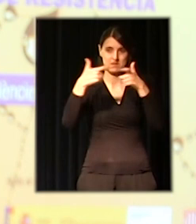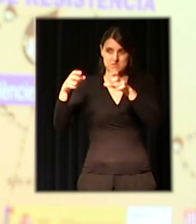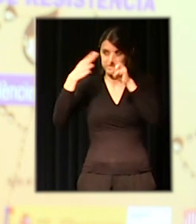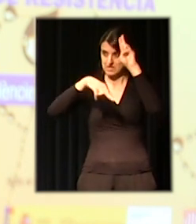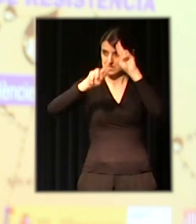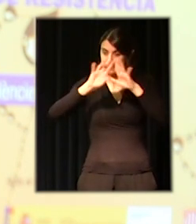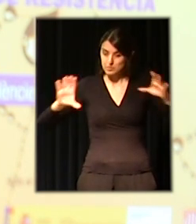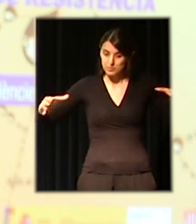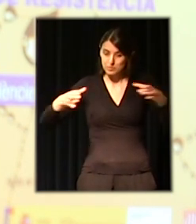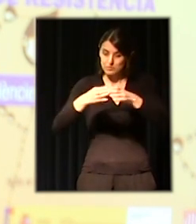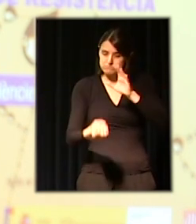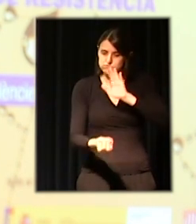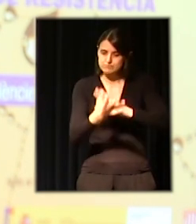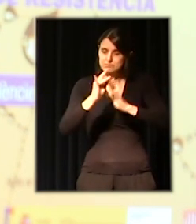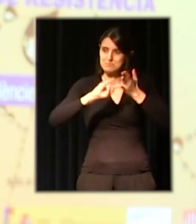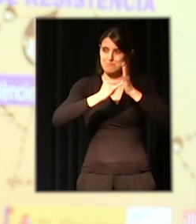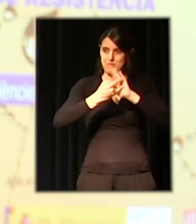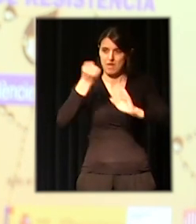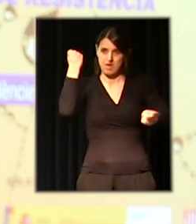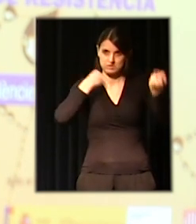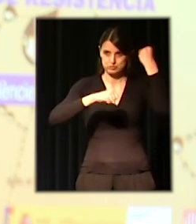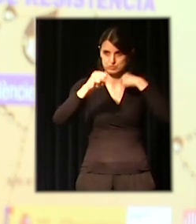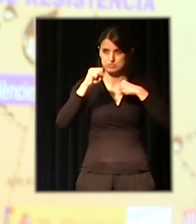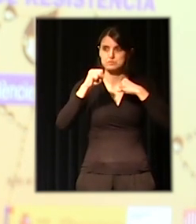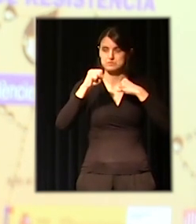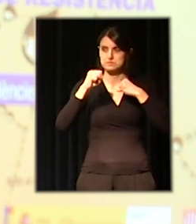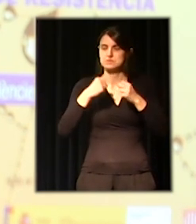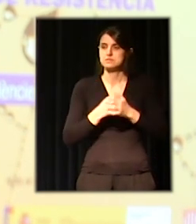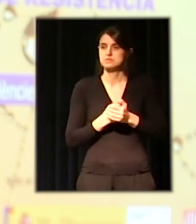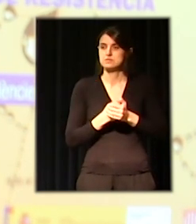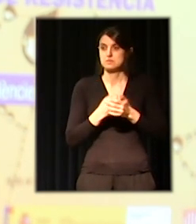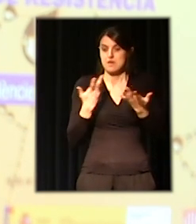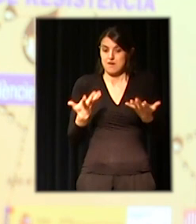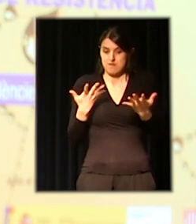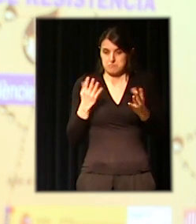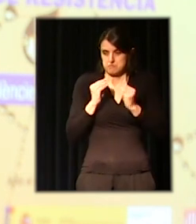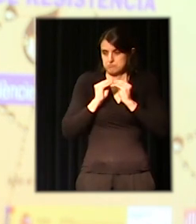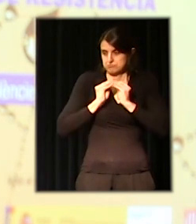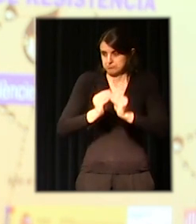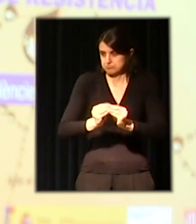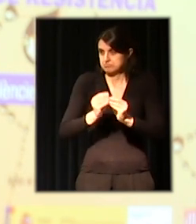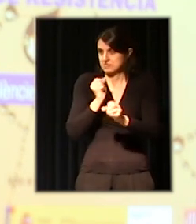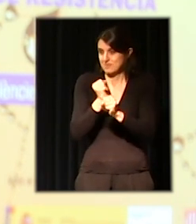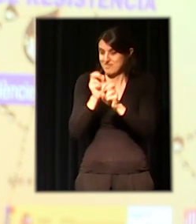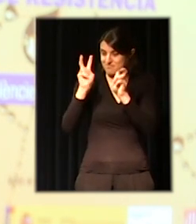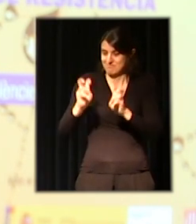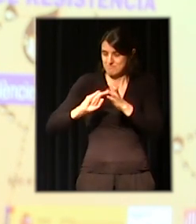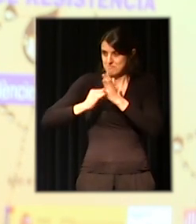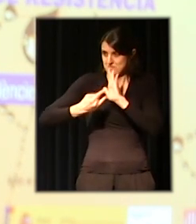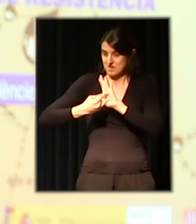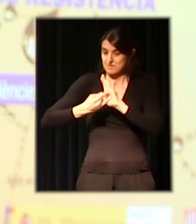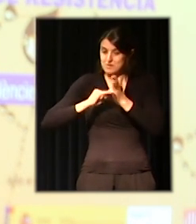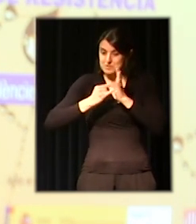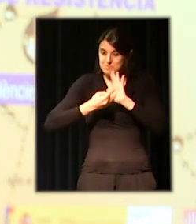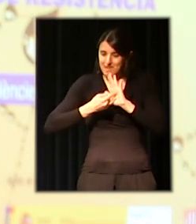fet un pla d'acció, que en aquest moment és el que s'ha treballat últimament, en el qual preveu aquest pla d'acció